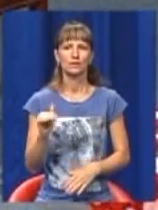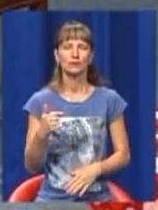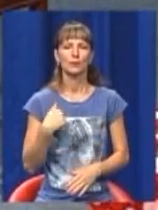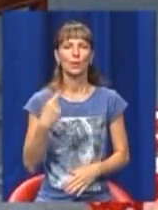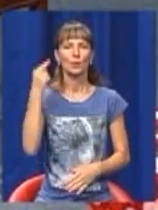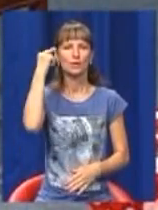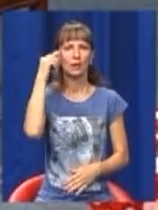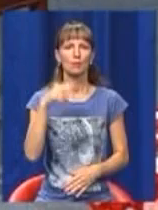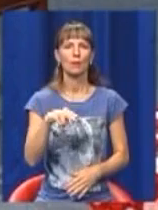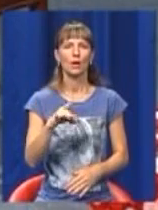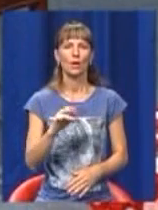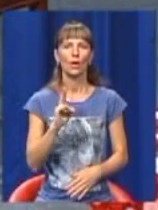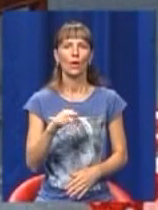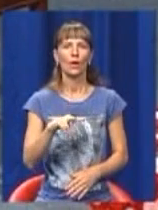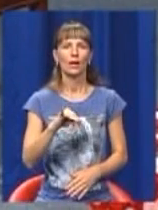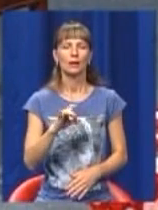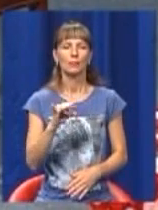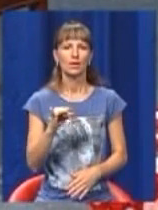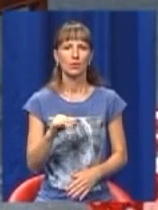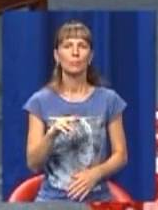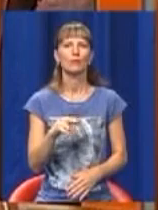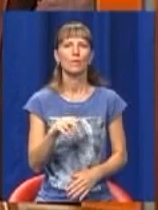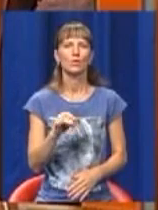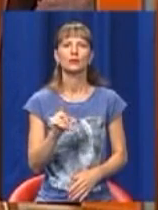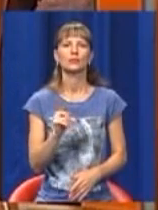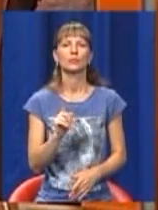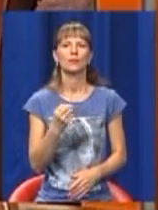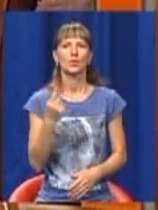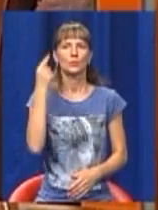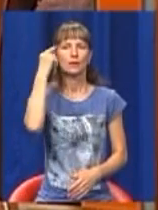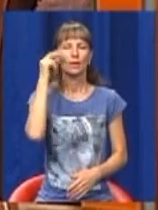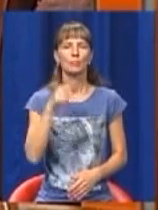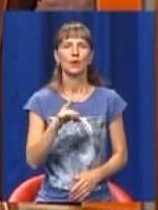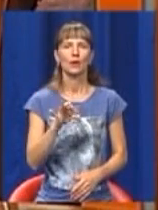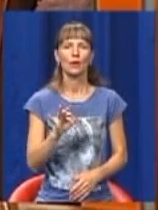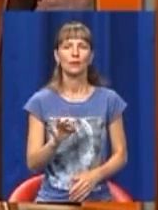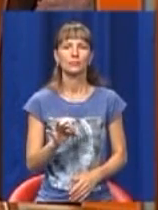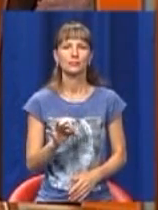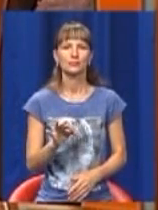Ми дізналися про колібрі, так? Да. А про що ще ми дізналися? Ура!